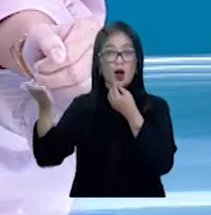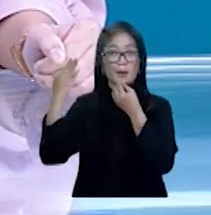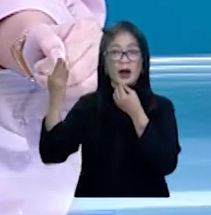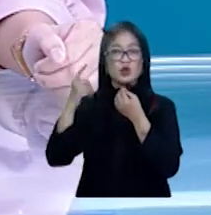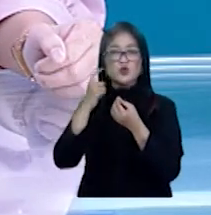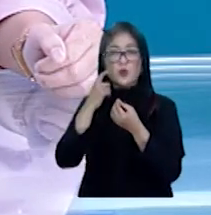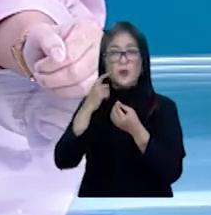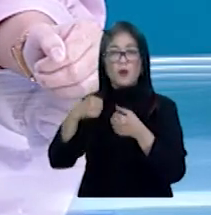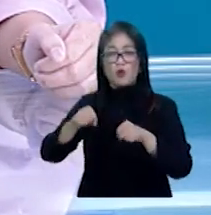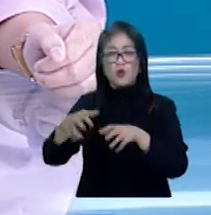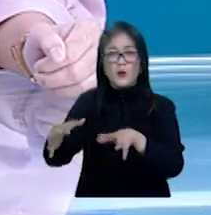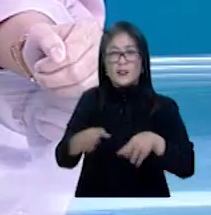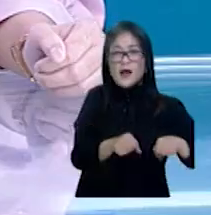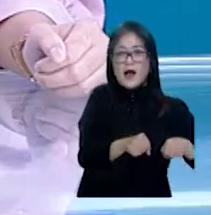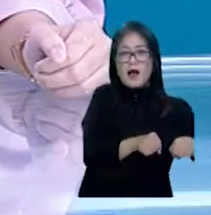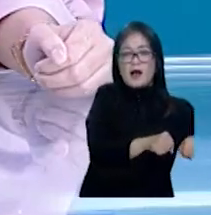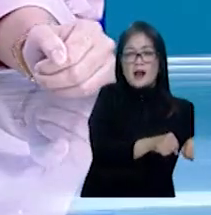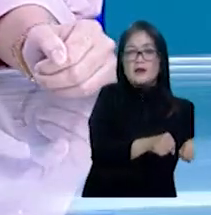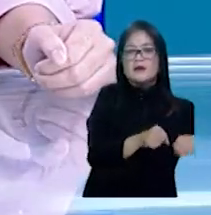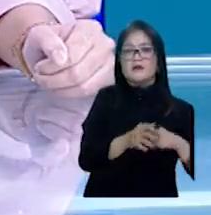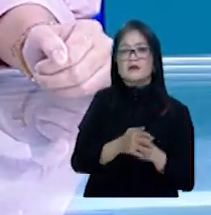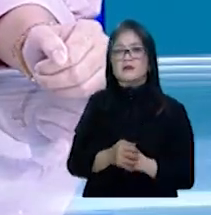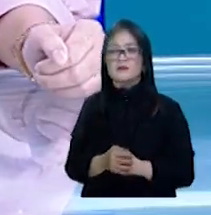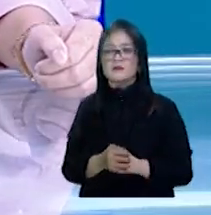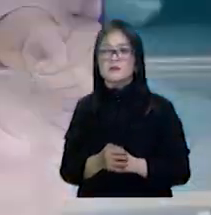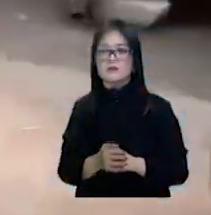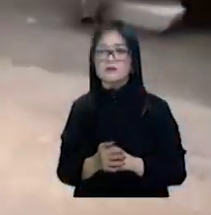yang mencoba mempertahankan sepeda motor.